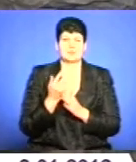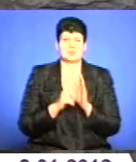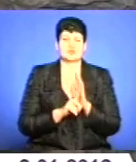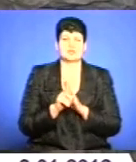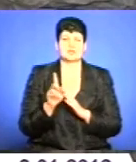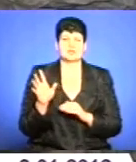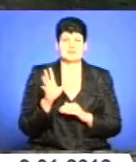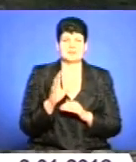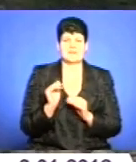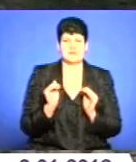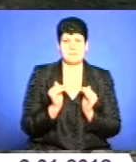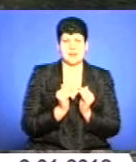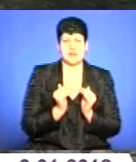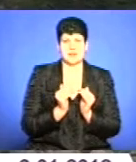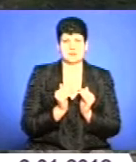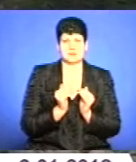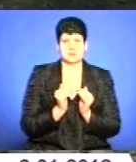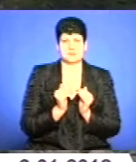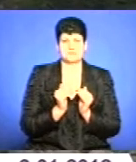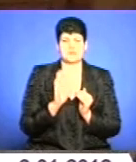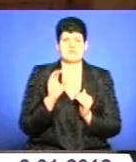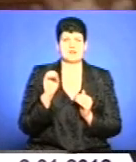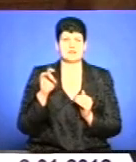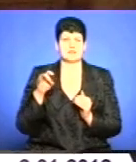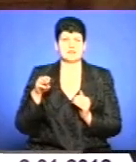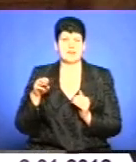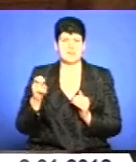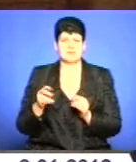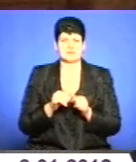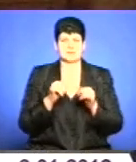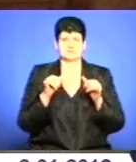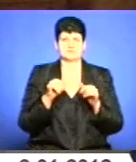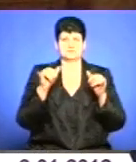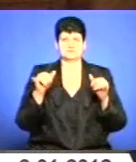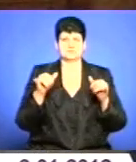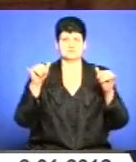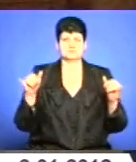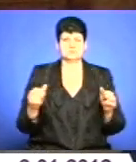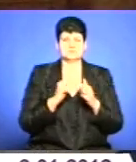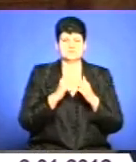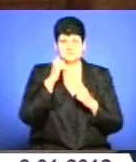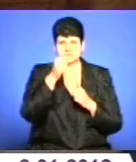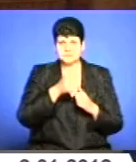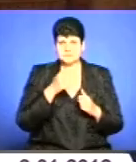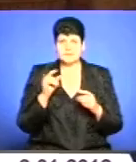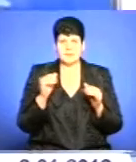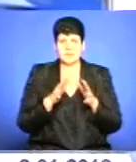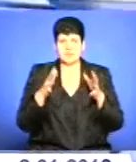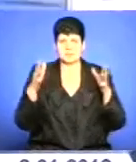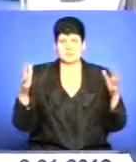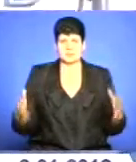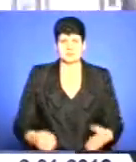все від маленького вертепу, а потім він розростався і розростався щороку. І більше, і більше.